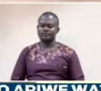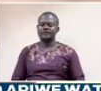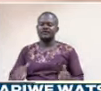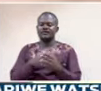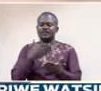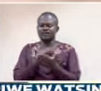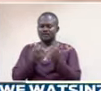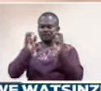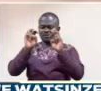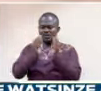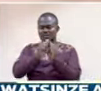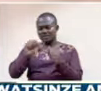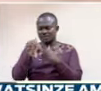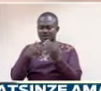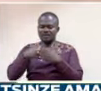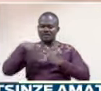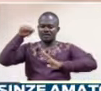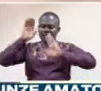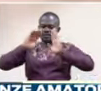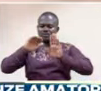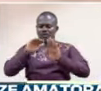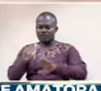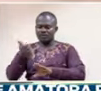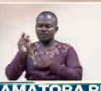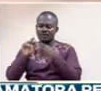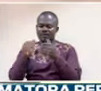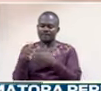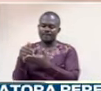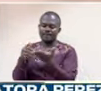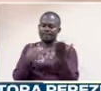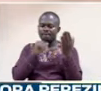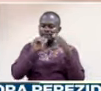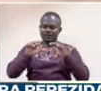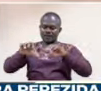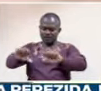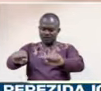turasaba kandi ko n'abandi bagize uruhare mu rupfu rw'izinzirakarengane batari